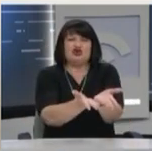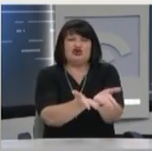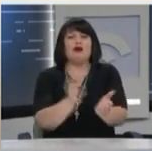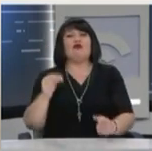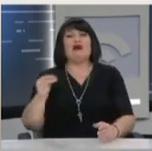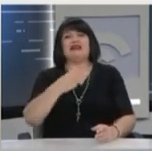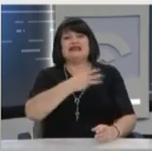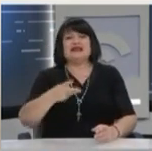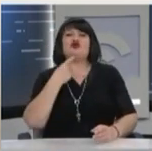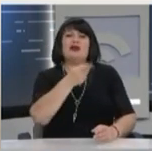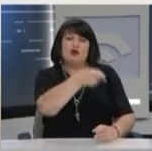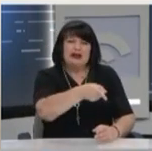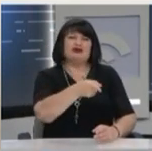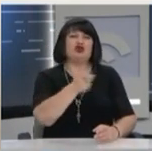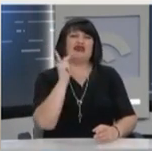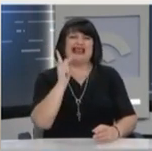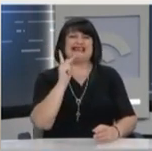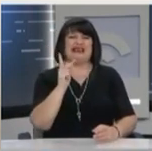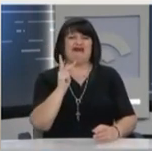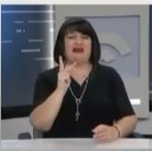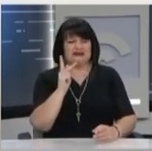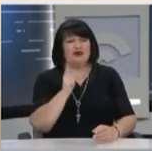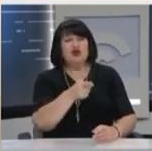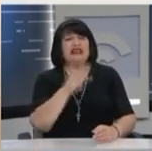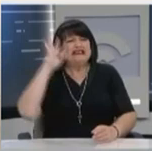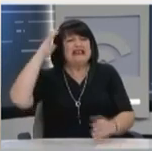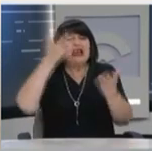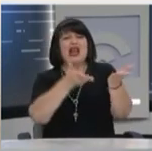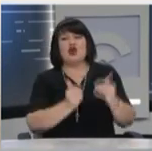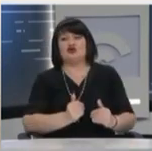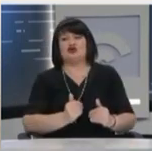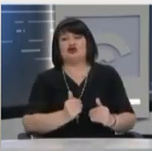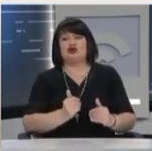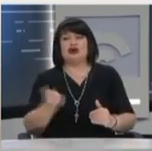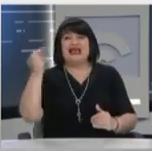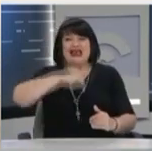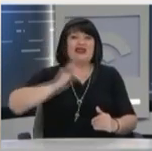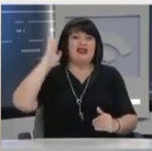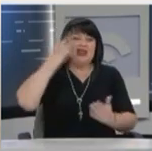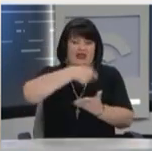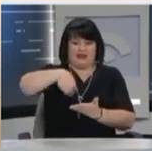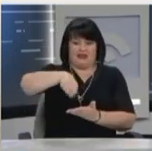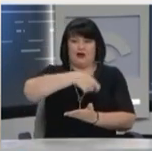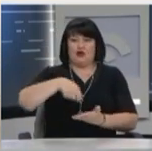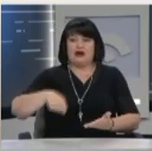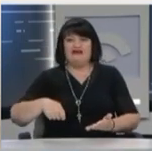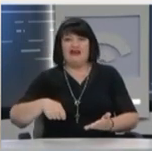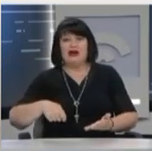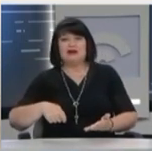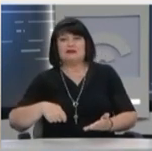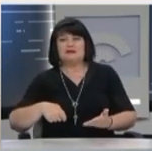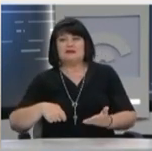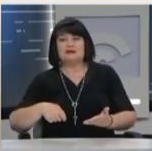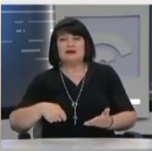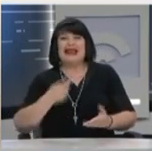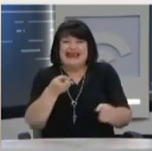Βγήκε βουλευτής του ΣΥΡΙΖΑ, τον είπε τρελό, ήρθε η δικογραφία στη Βουλή και την κάνανε γαργάρα οι βουλευτές. Δεν ψήφισαν υπέρ της ασυλίας του κ. Φίλη. Να